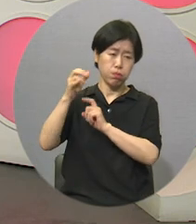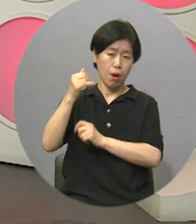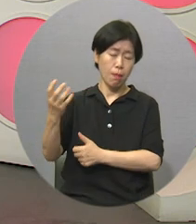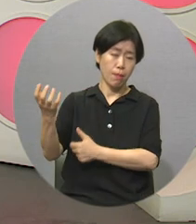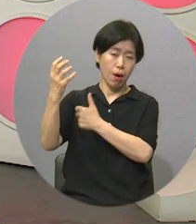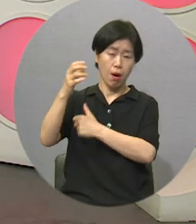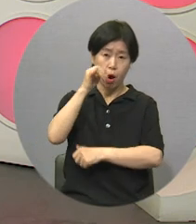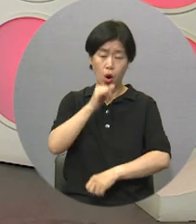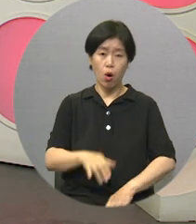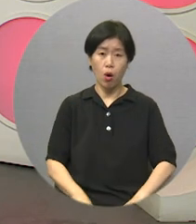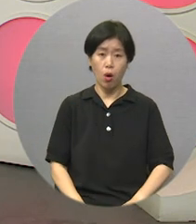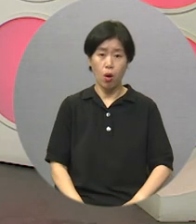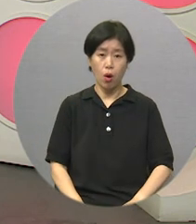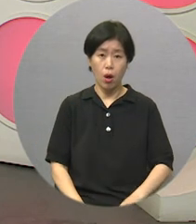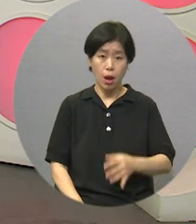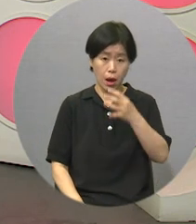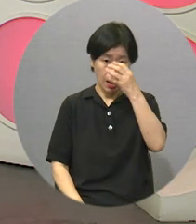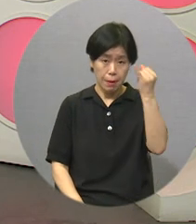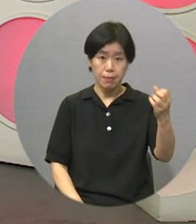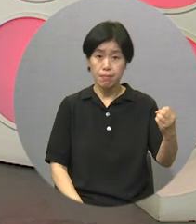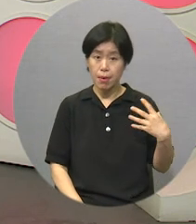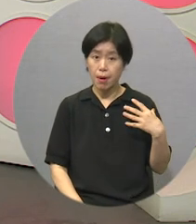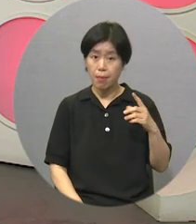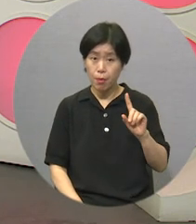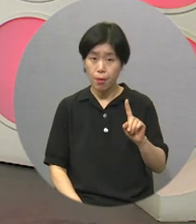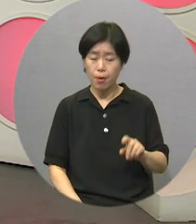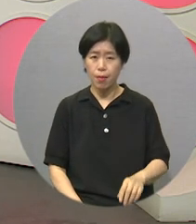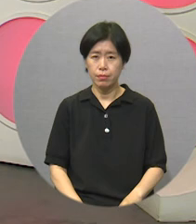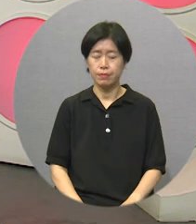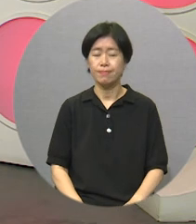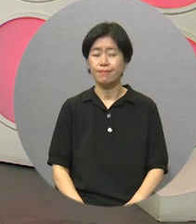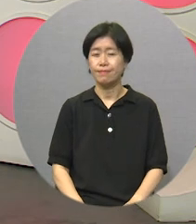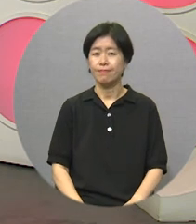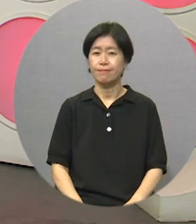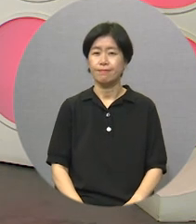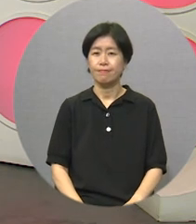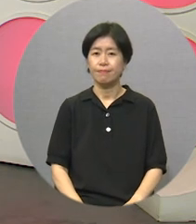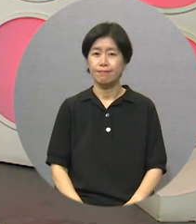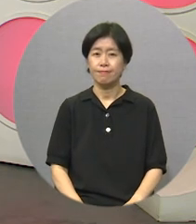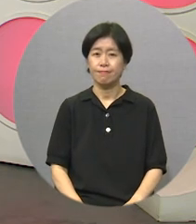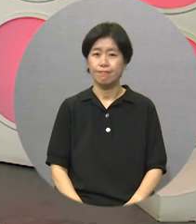연속이었습니다. 보다 못한 할머니가 제게 이야기를 하셨습니다.